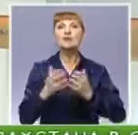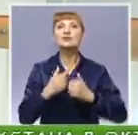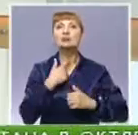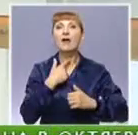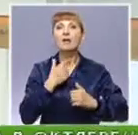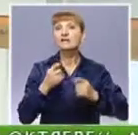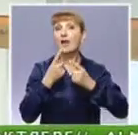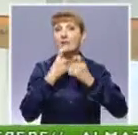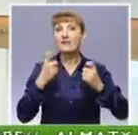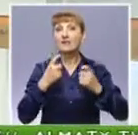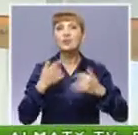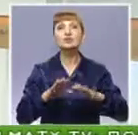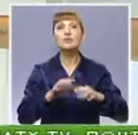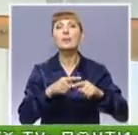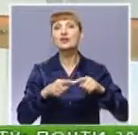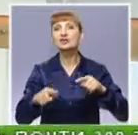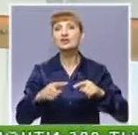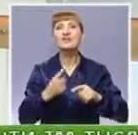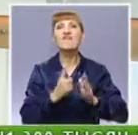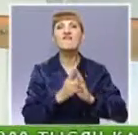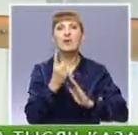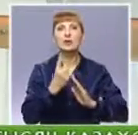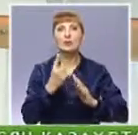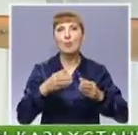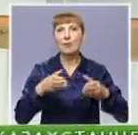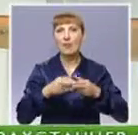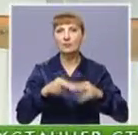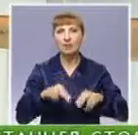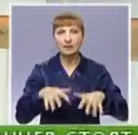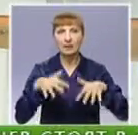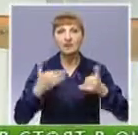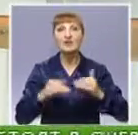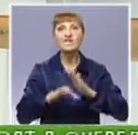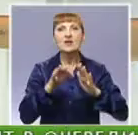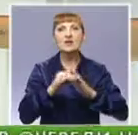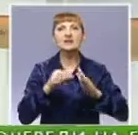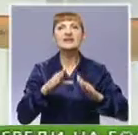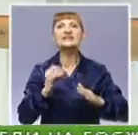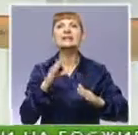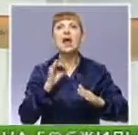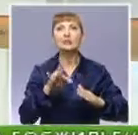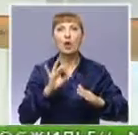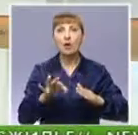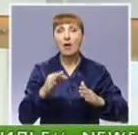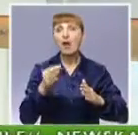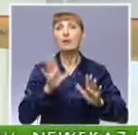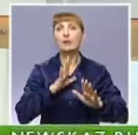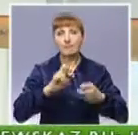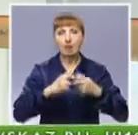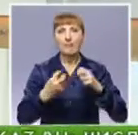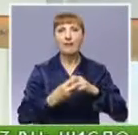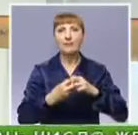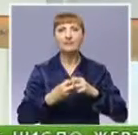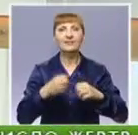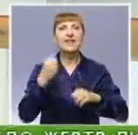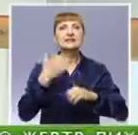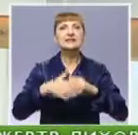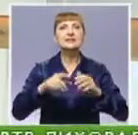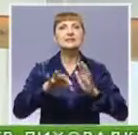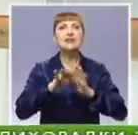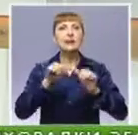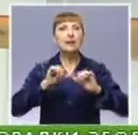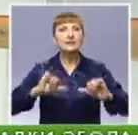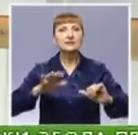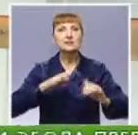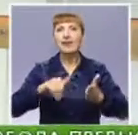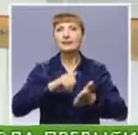Подсчитаны голоса и объявлены прошедшие Верхнюю палату парламента. На нынешних выборах сенаторов не обошлось без эксцессов. Центризбиркомом